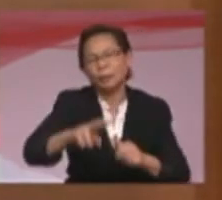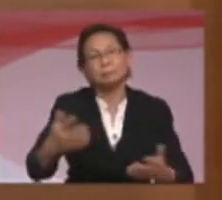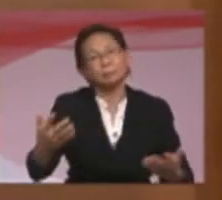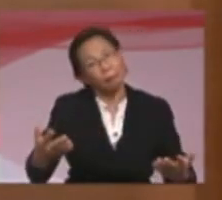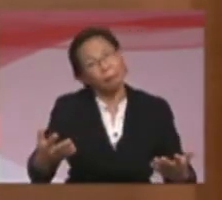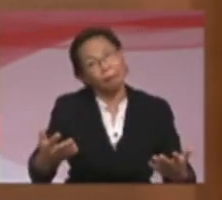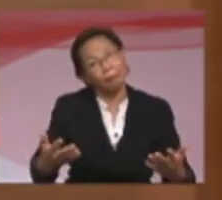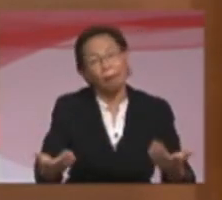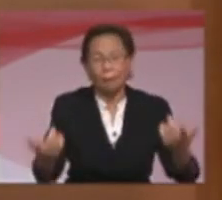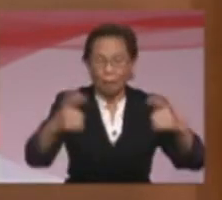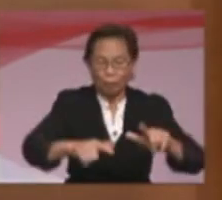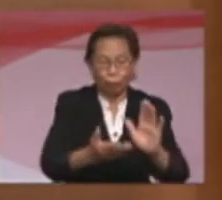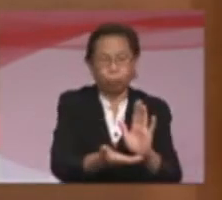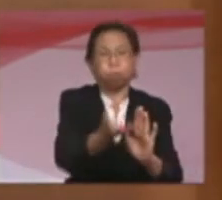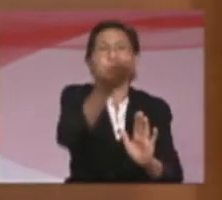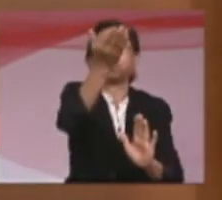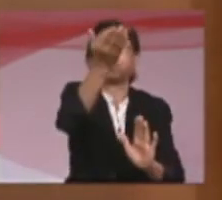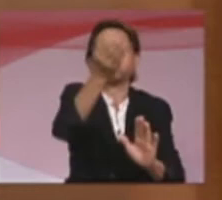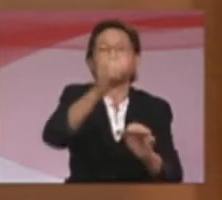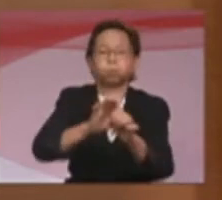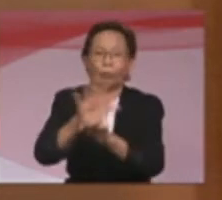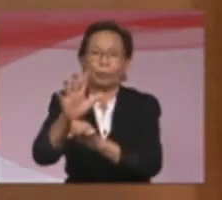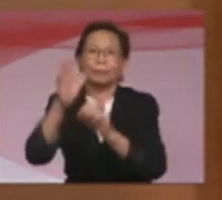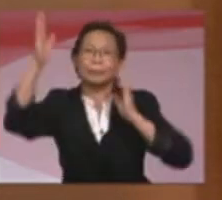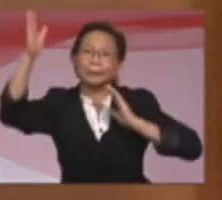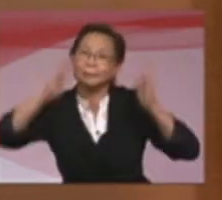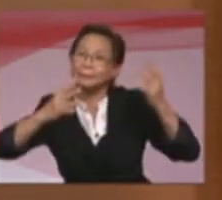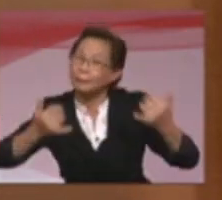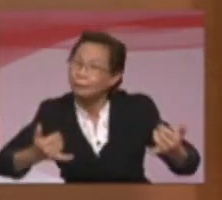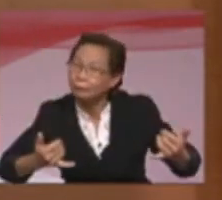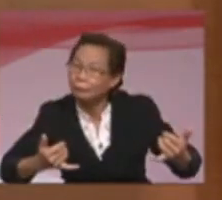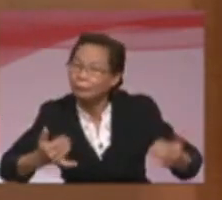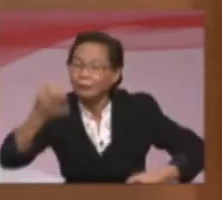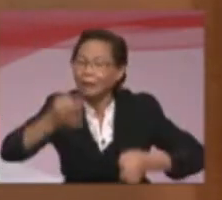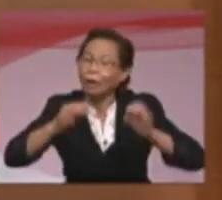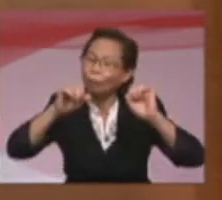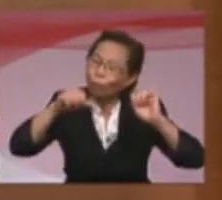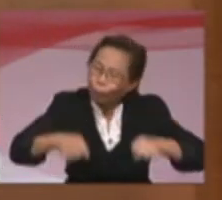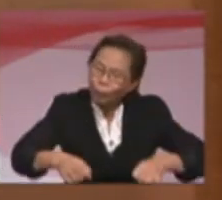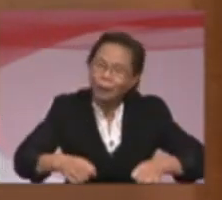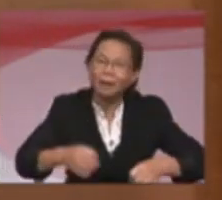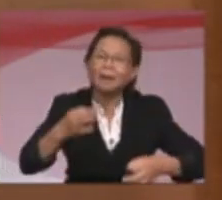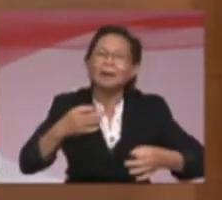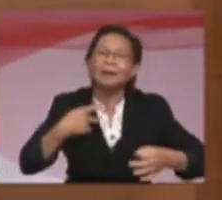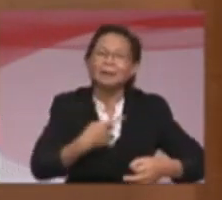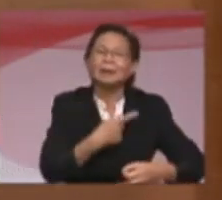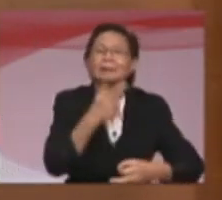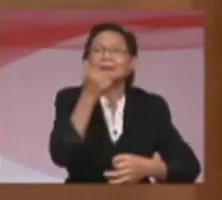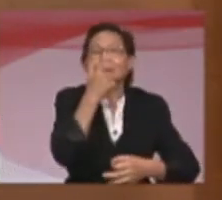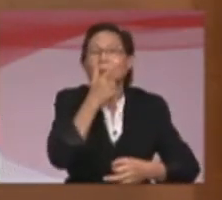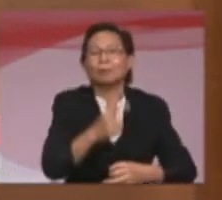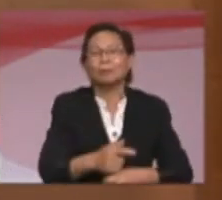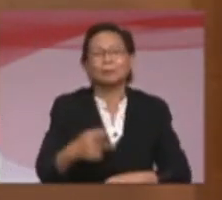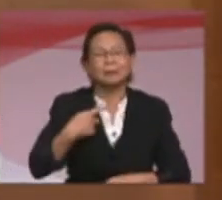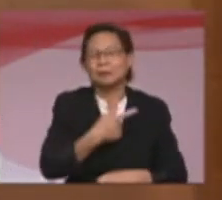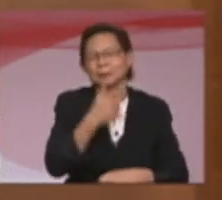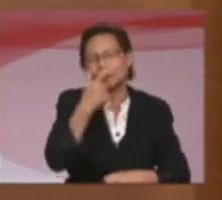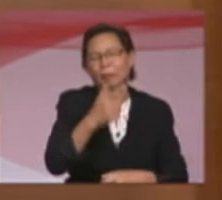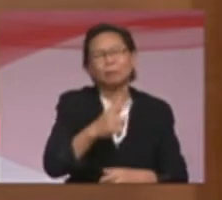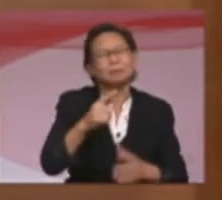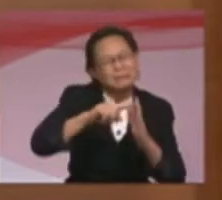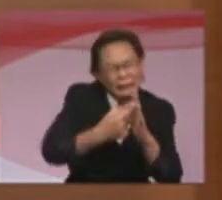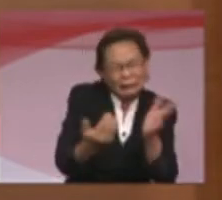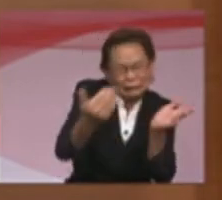berlaku peningkatan kes COVID positif di negara kita. Dan kalau boleh, kita tidak mahu memperkenalkan semula